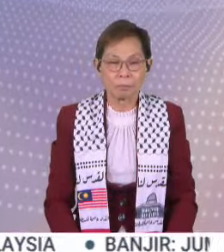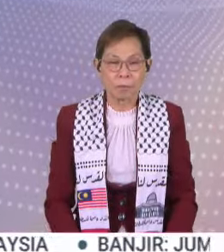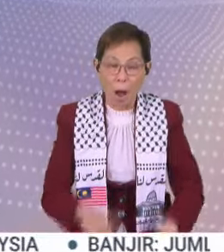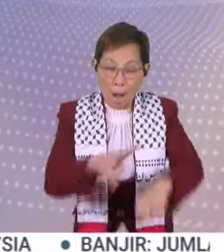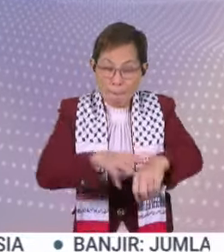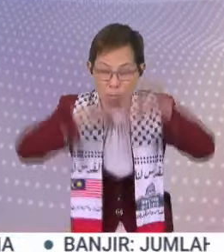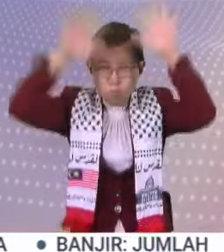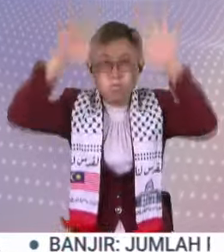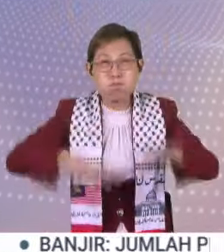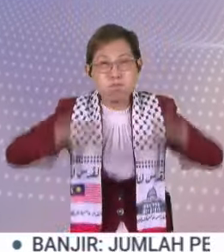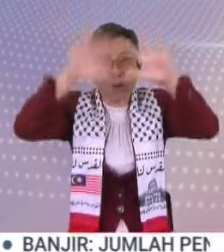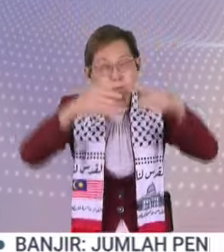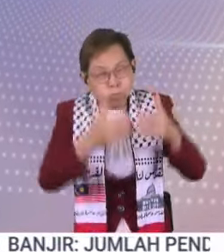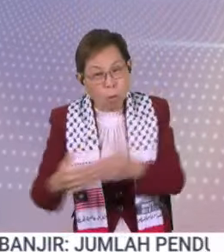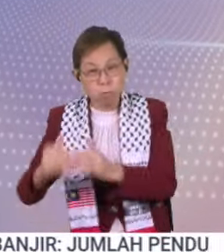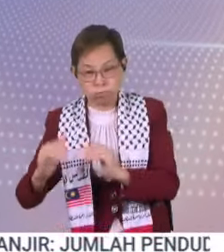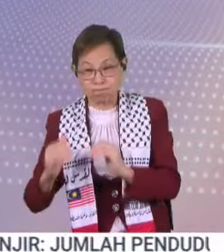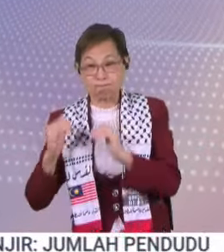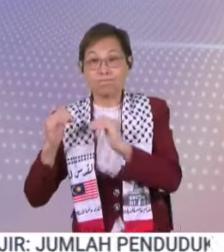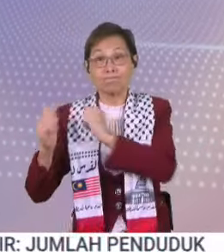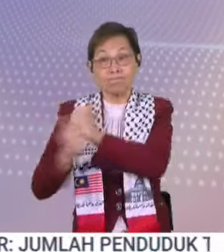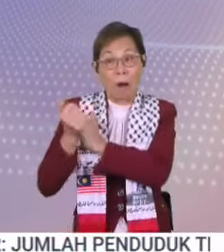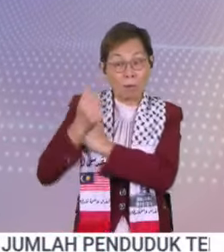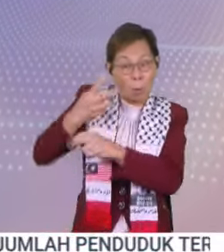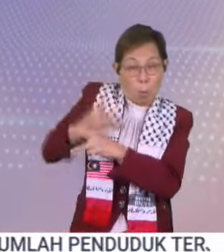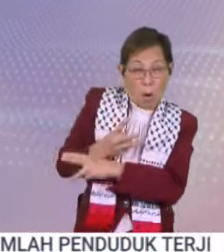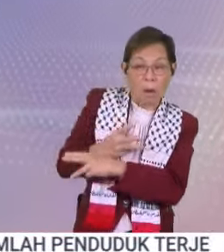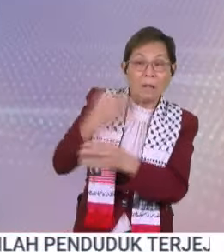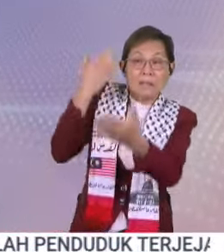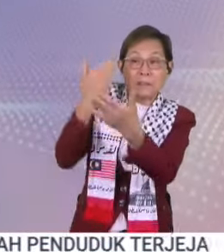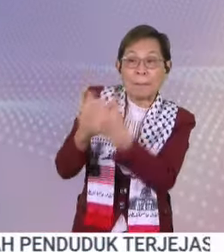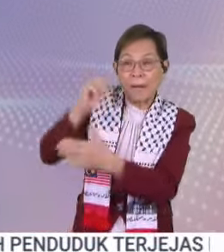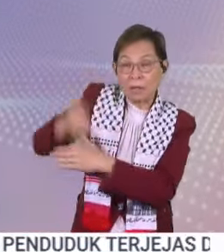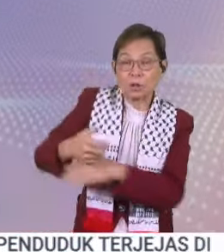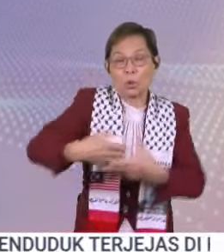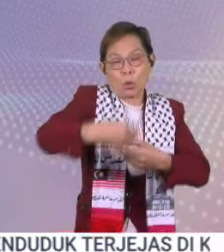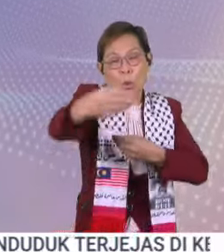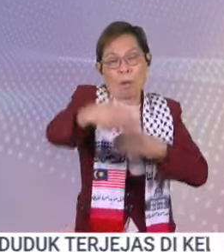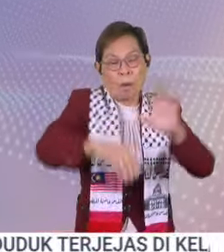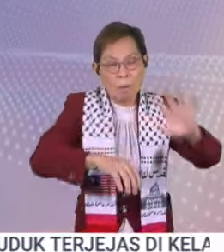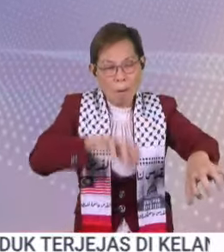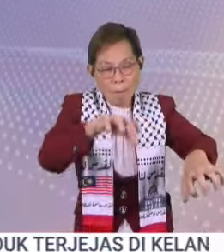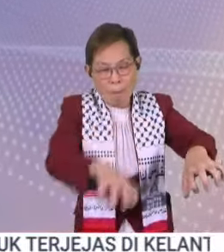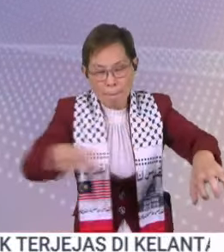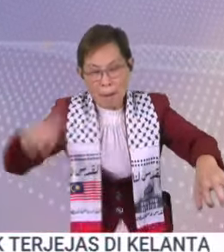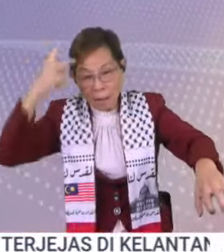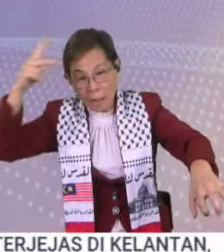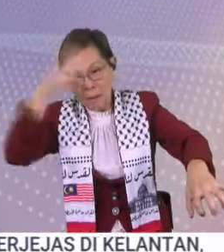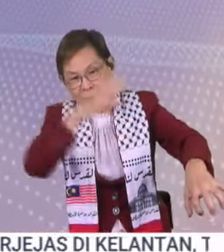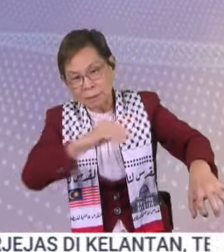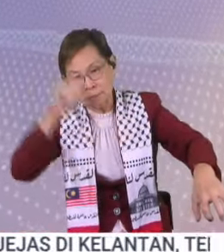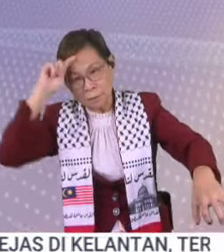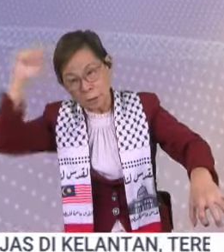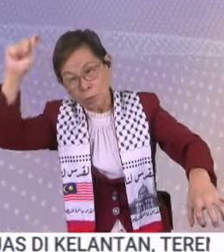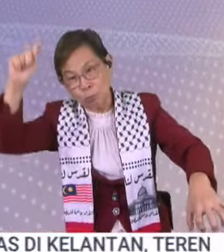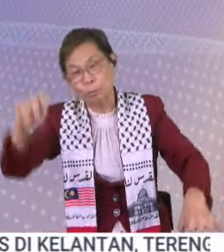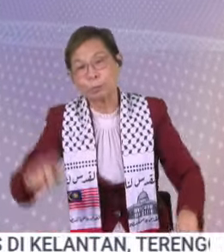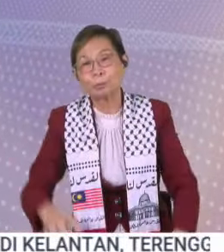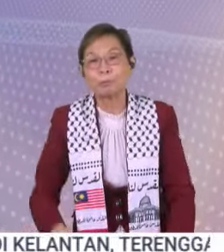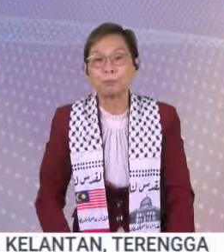amaran hujan lebat berterusan tahap bahaya dan buruk hingga esok dikeluarkan di beberapa kawasan di Kelantan dan